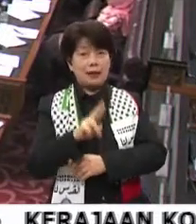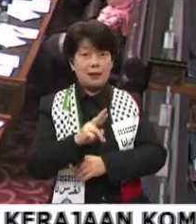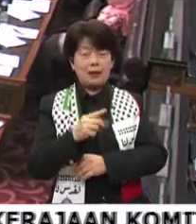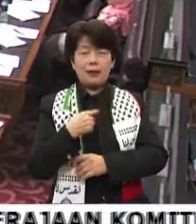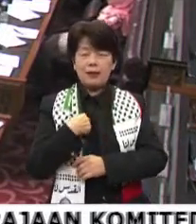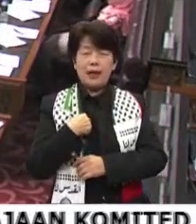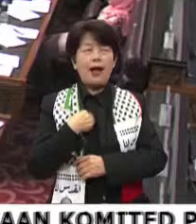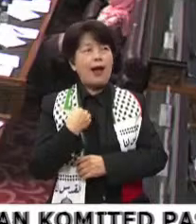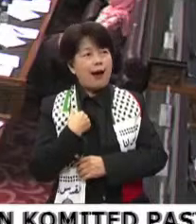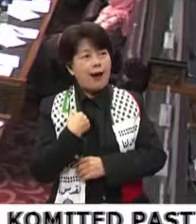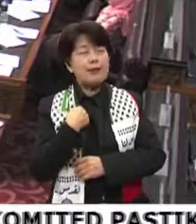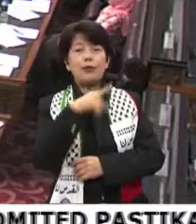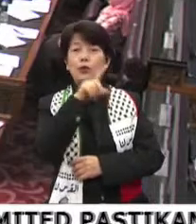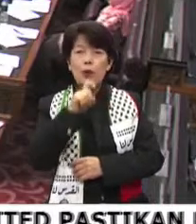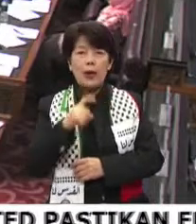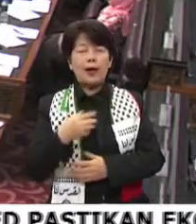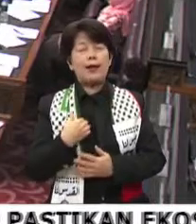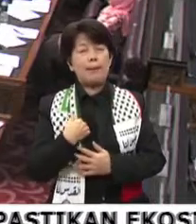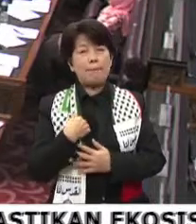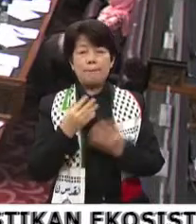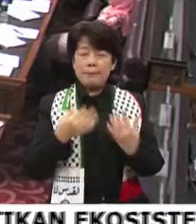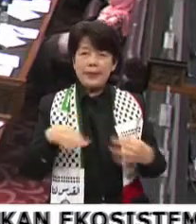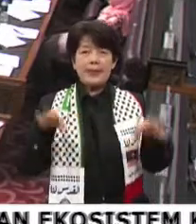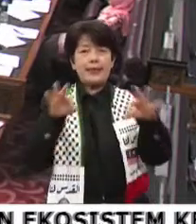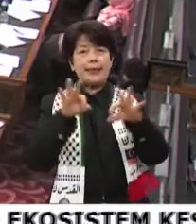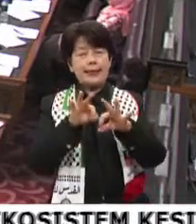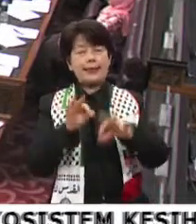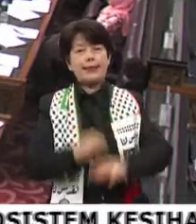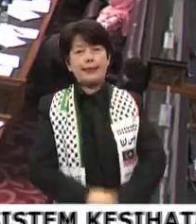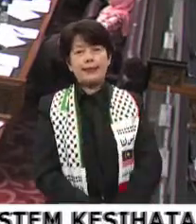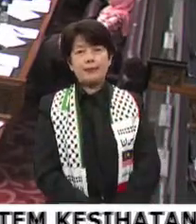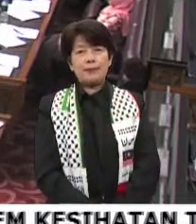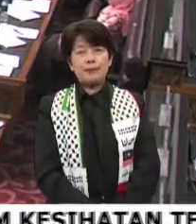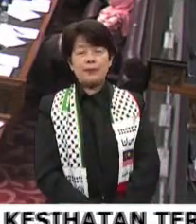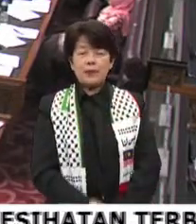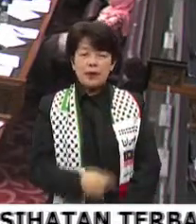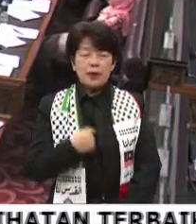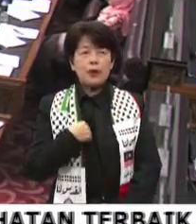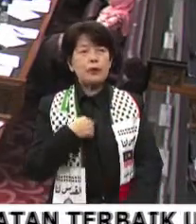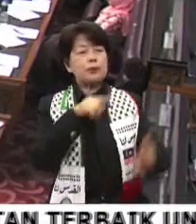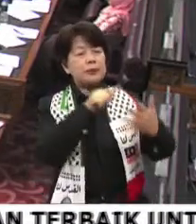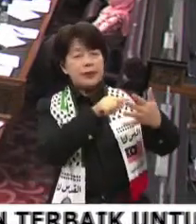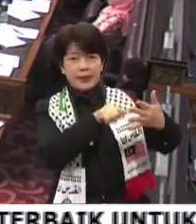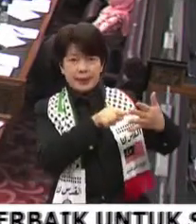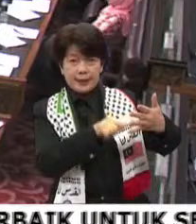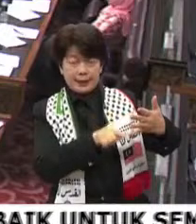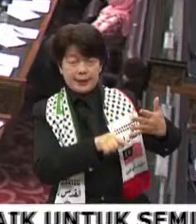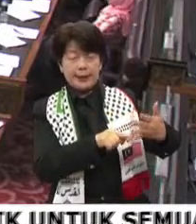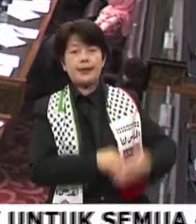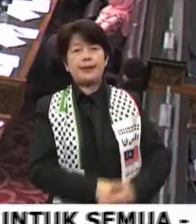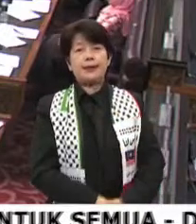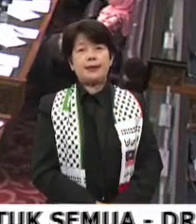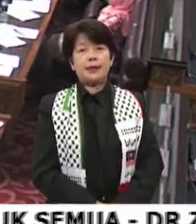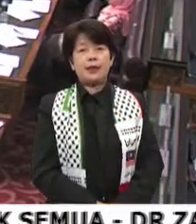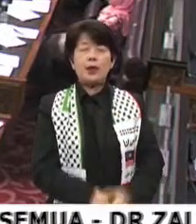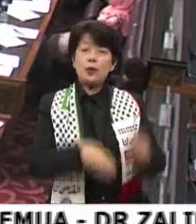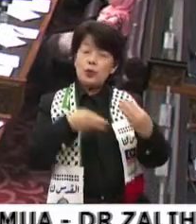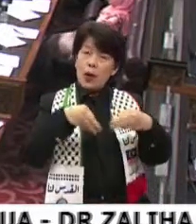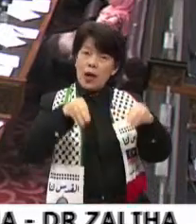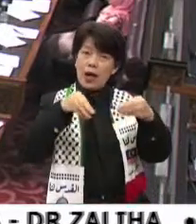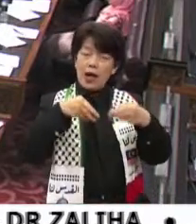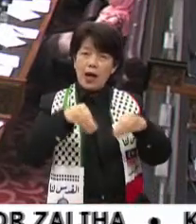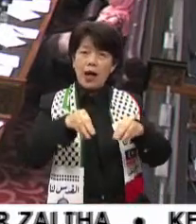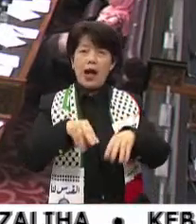yang yang sangat-sangat penting berkenaan tentang isu-isu kandungan jualan